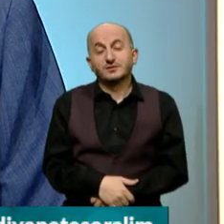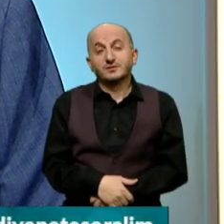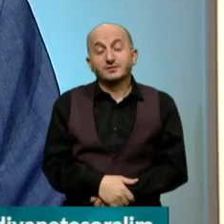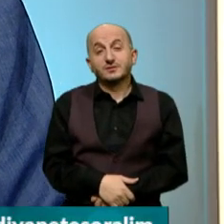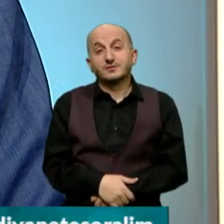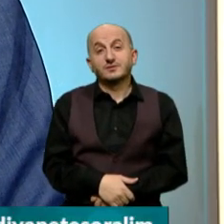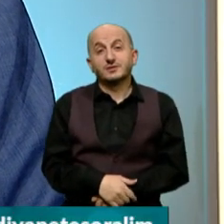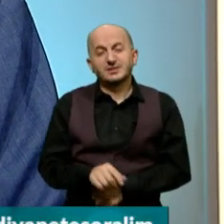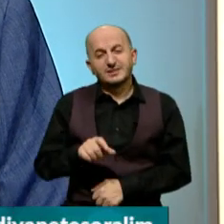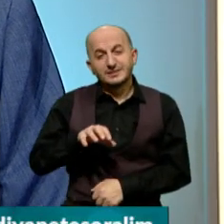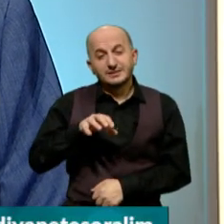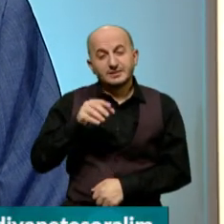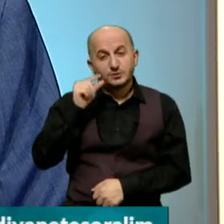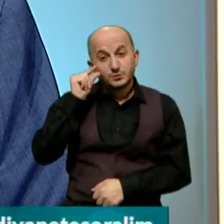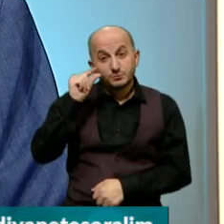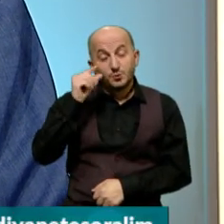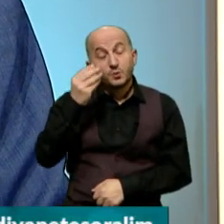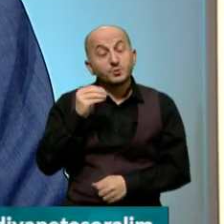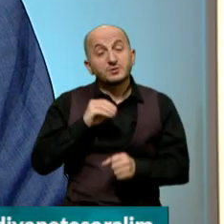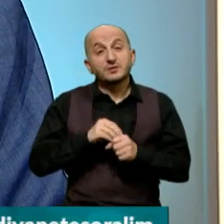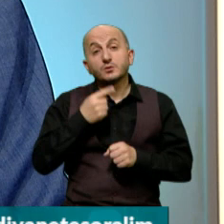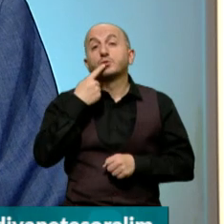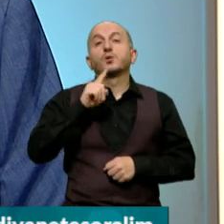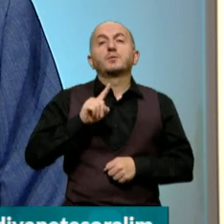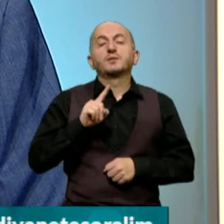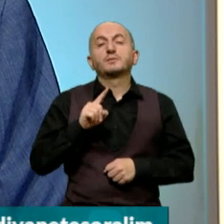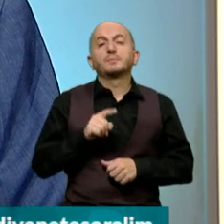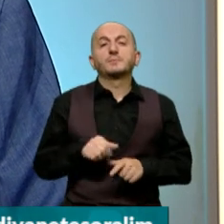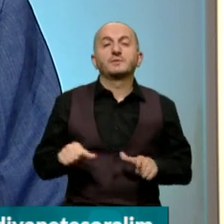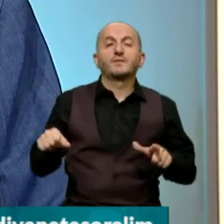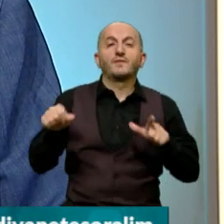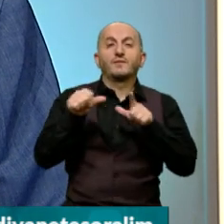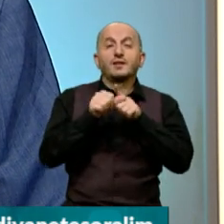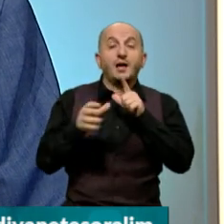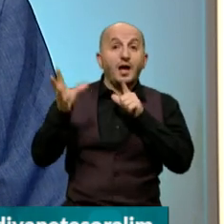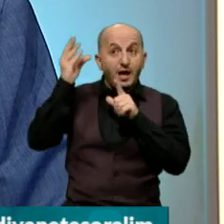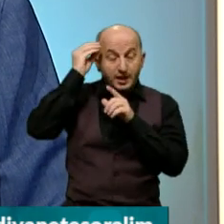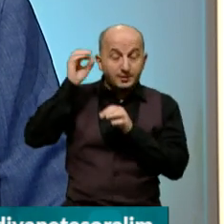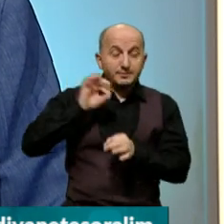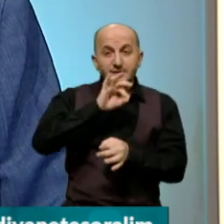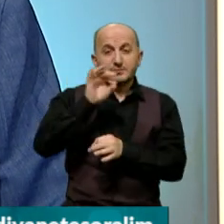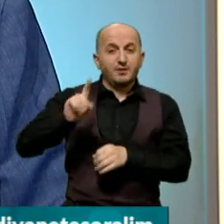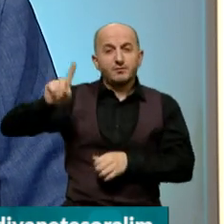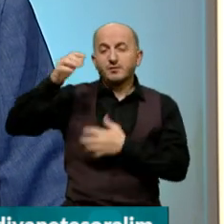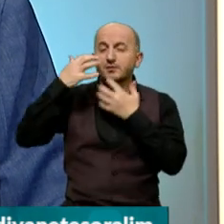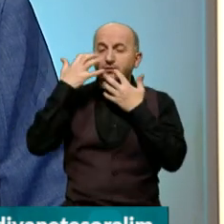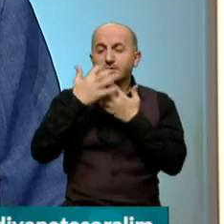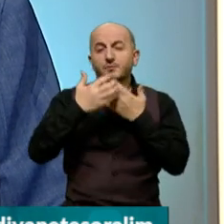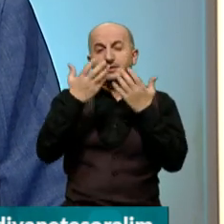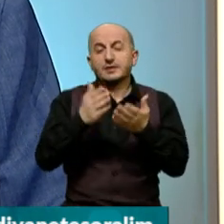mütereddit olduğum için söylemedim onu. Yani çünkü bizim fukahamız, Allah rahmet eylesin, bizim